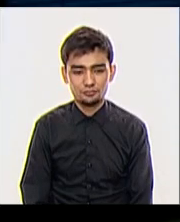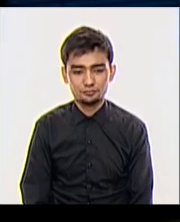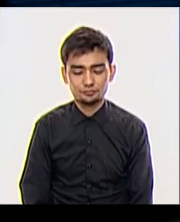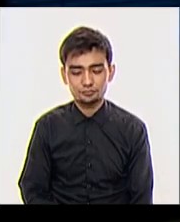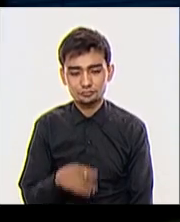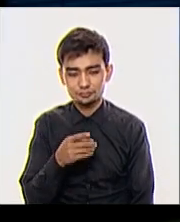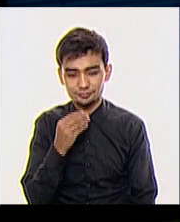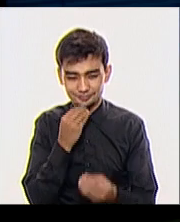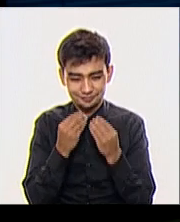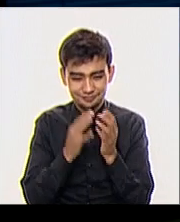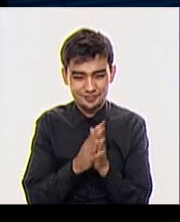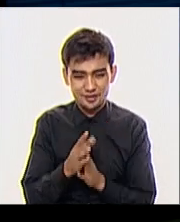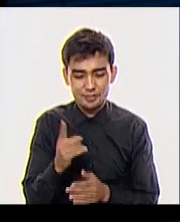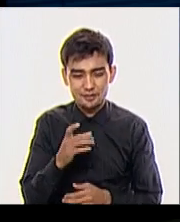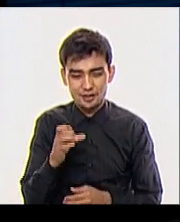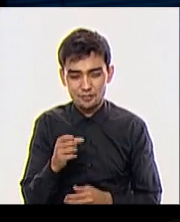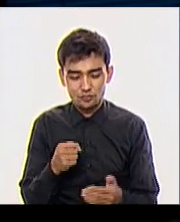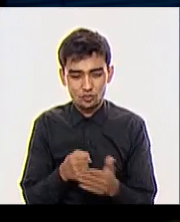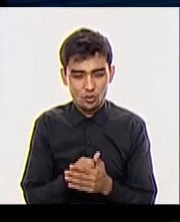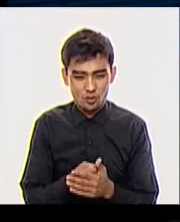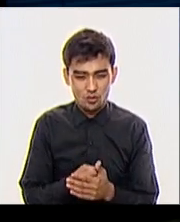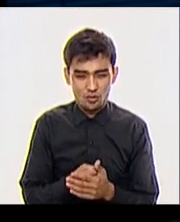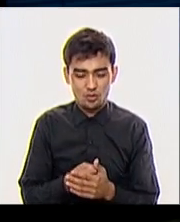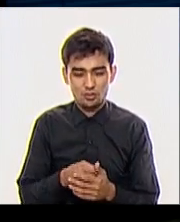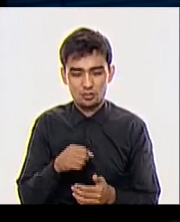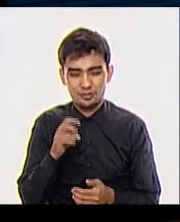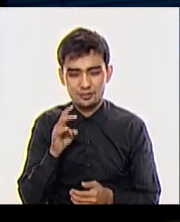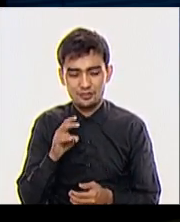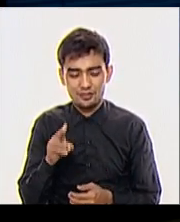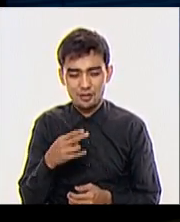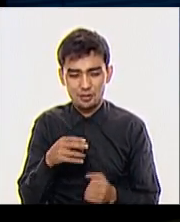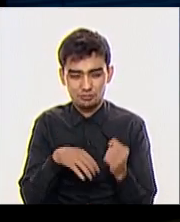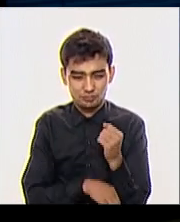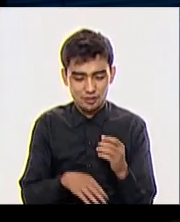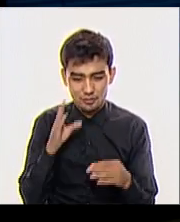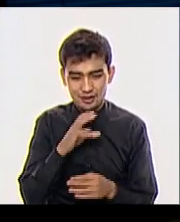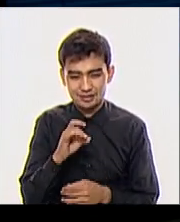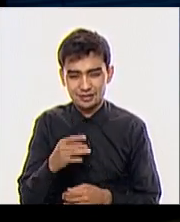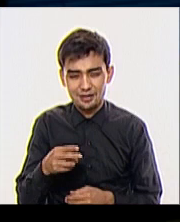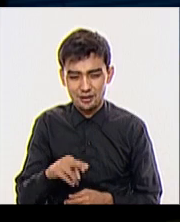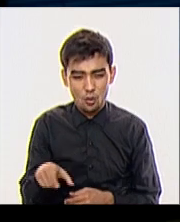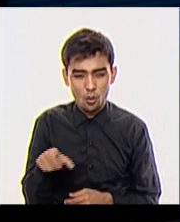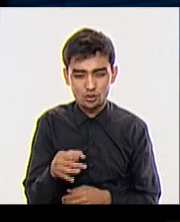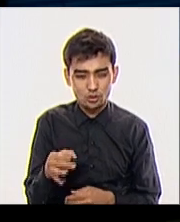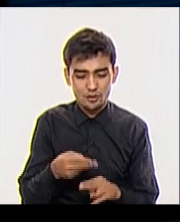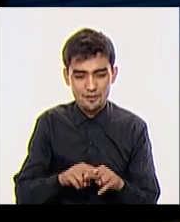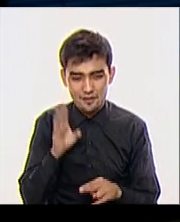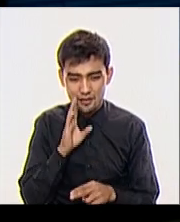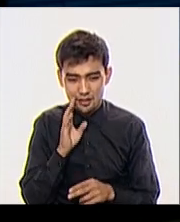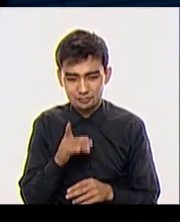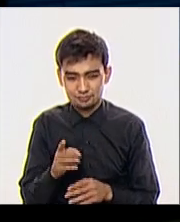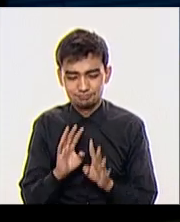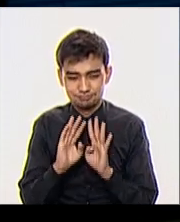Бұл жем азық бірінші қарашадан сәуір айының соңына дейін жетуі тиіс. Ауданға су жеткізу үшін Сырдария өзені бойындағы су қоймаларында